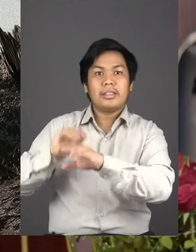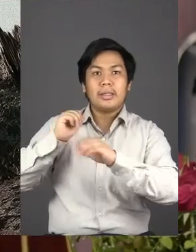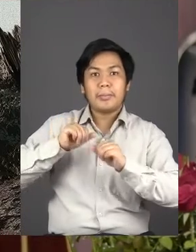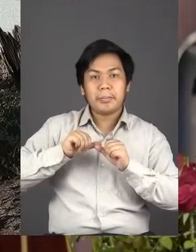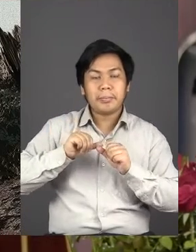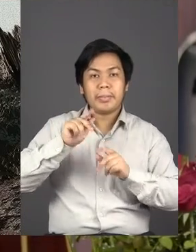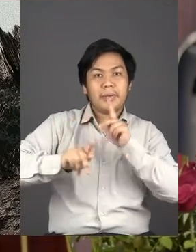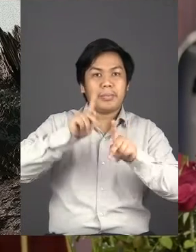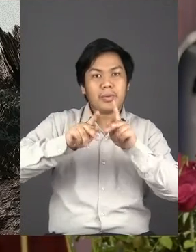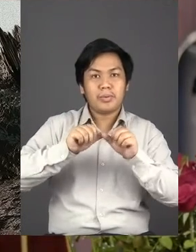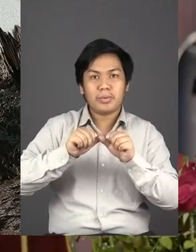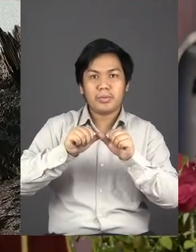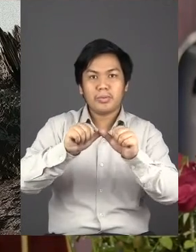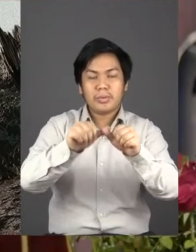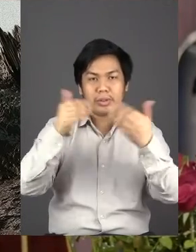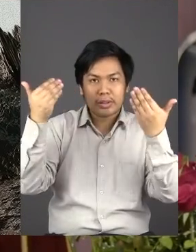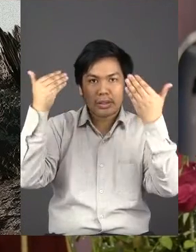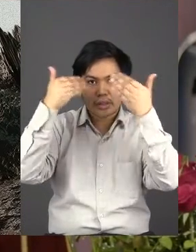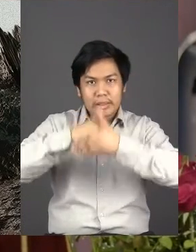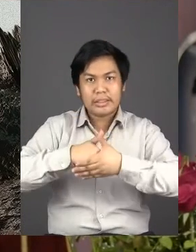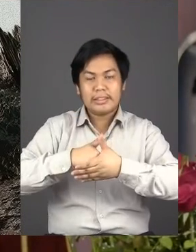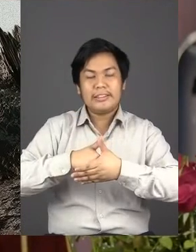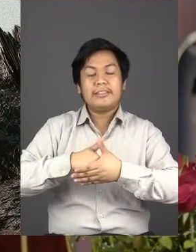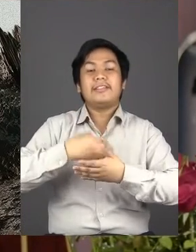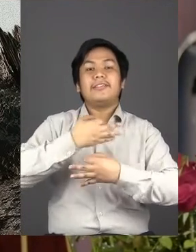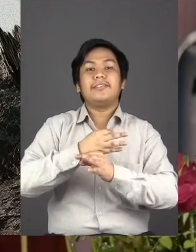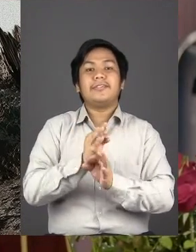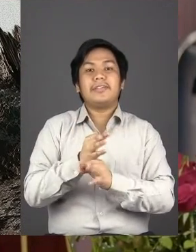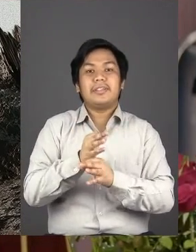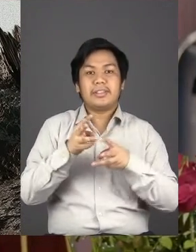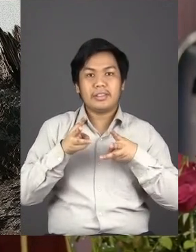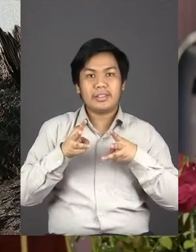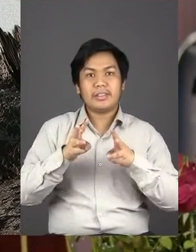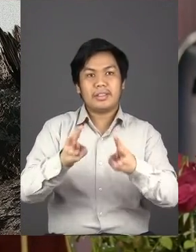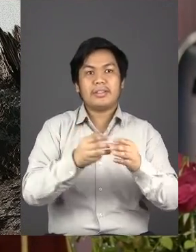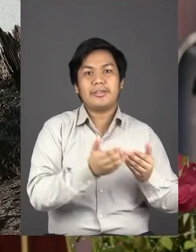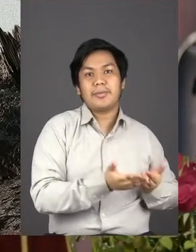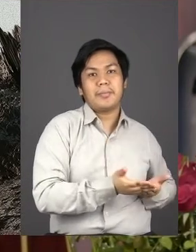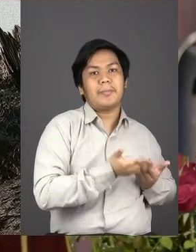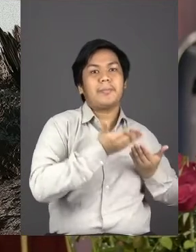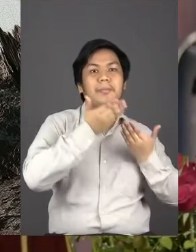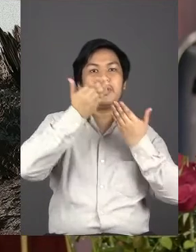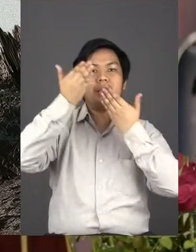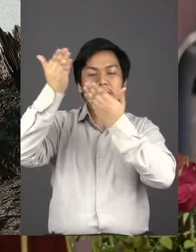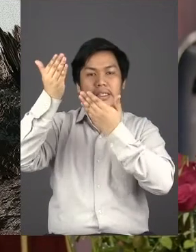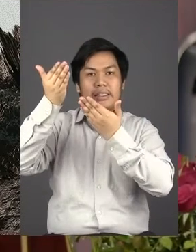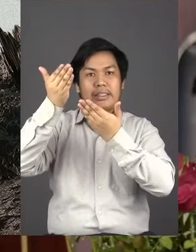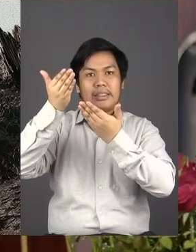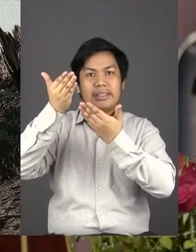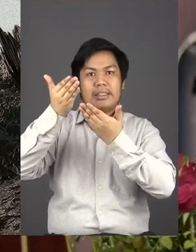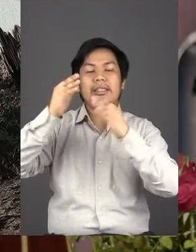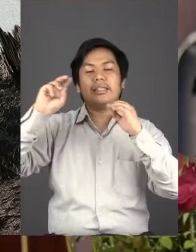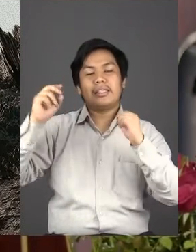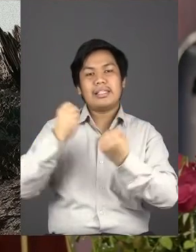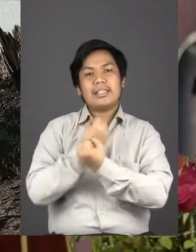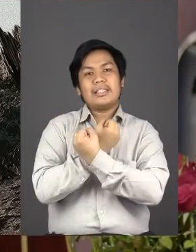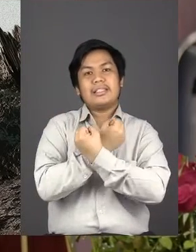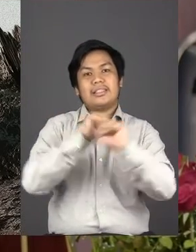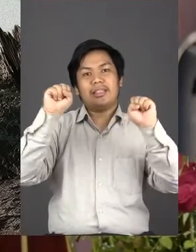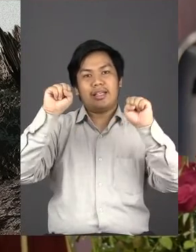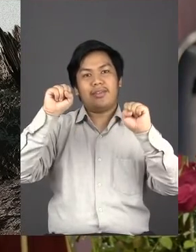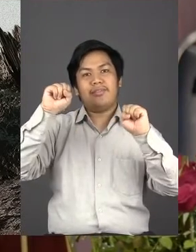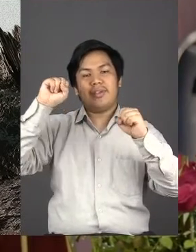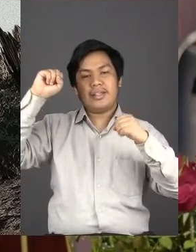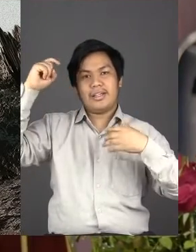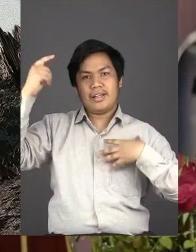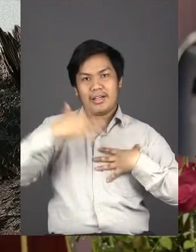patuloy sa kadiliman upang sila ay ituwid at dalhin sa isang nakaliligtas na